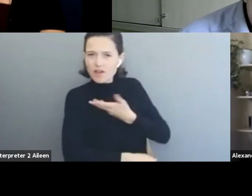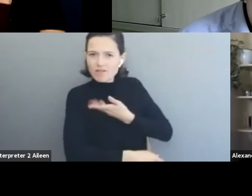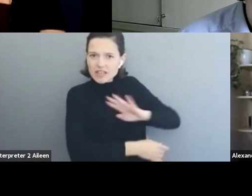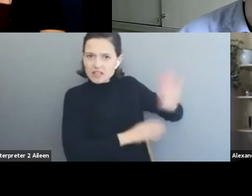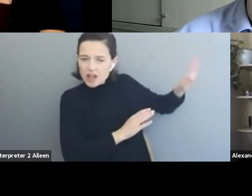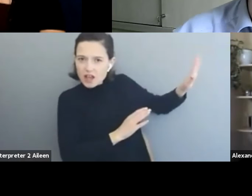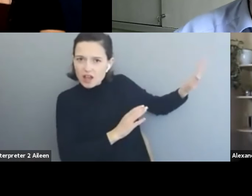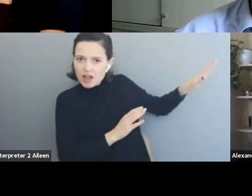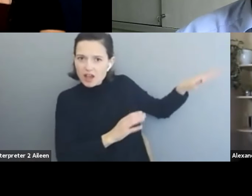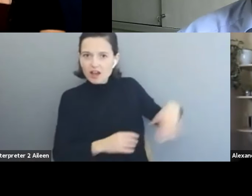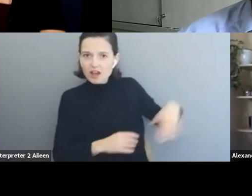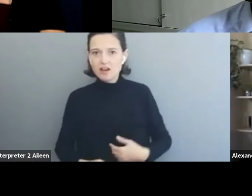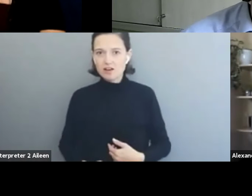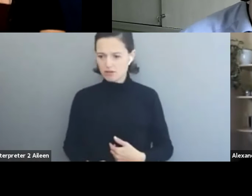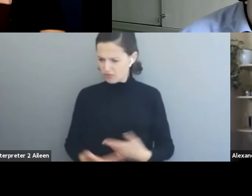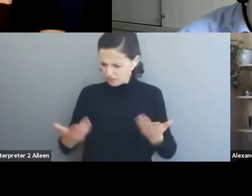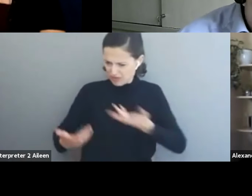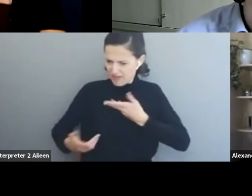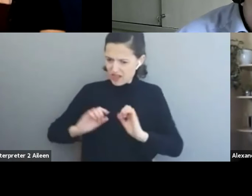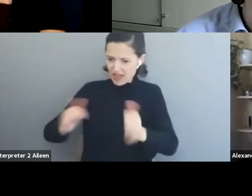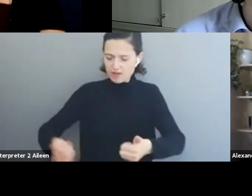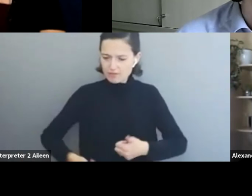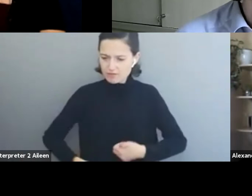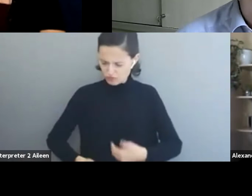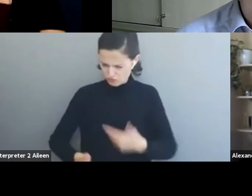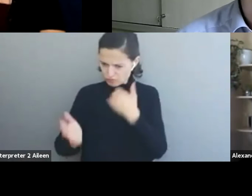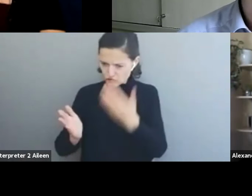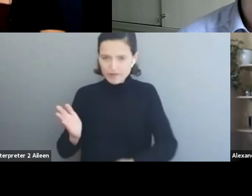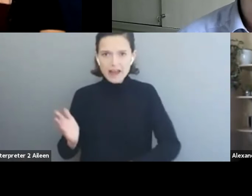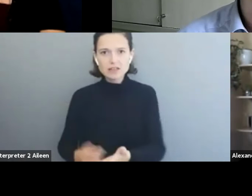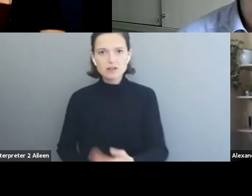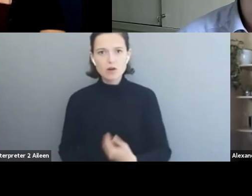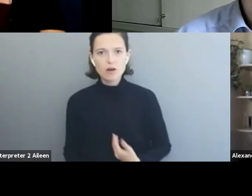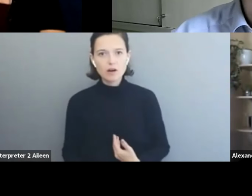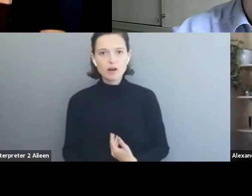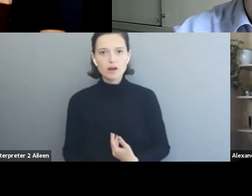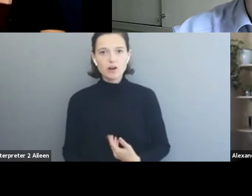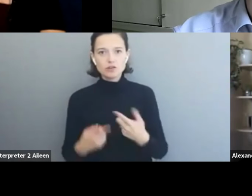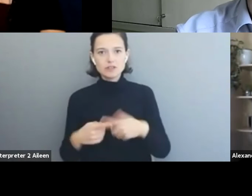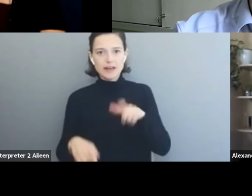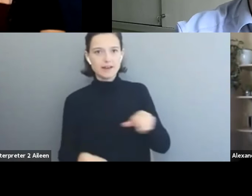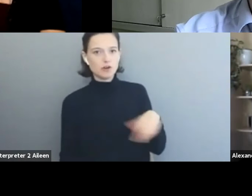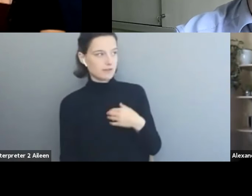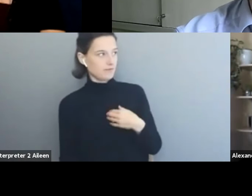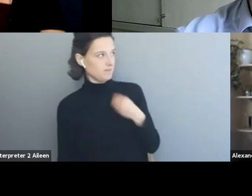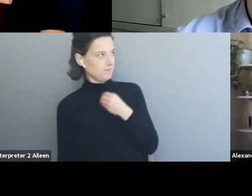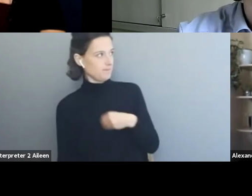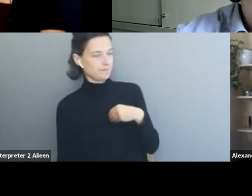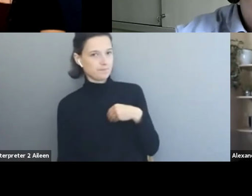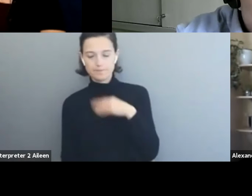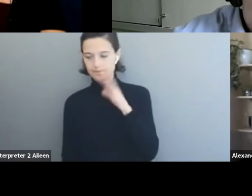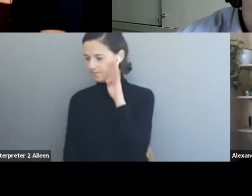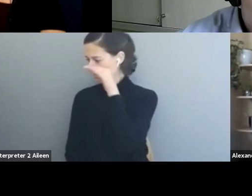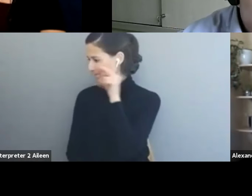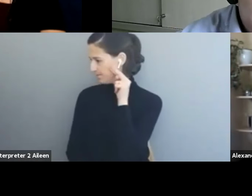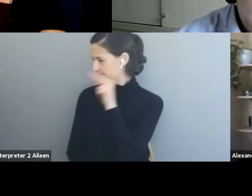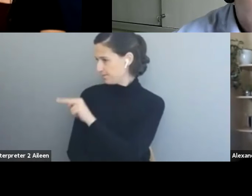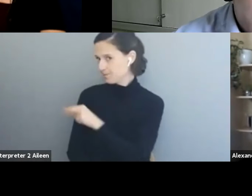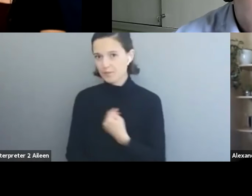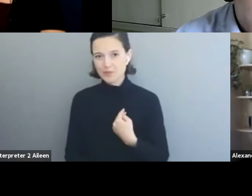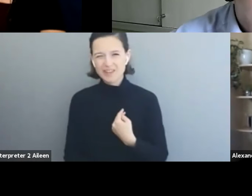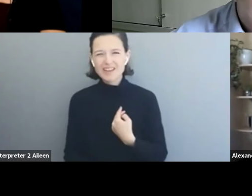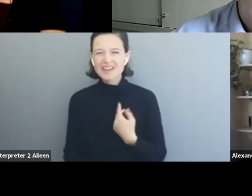ja? Also, die Leute und die anderen schauen halt weg danach, ja? Und das möchte ich nur als Sinnbild jetzt noch mitgeben, ja?